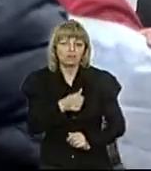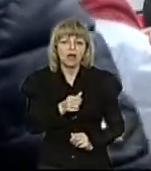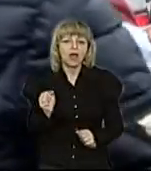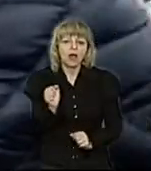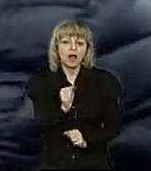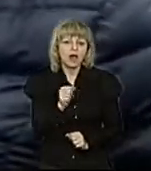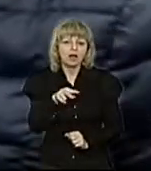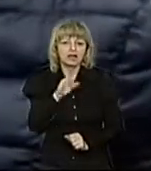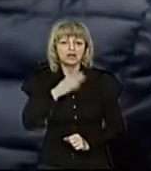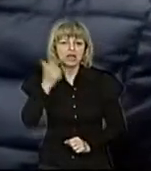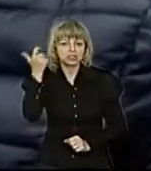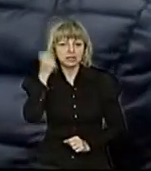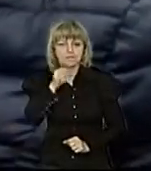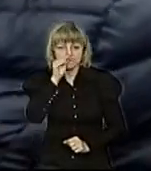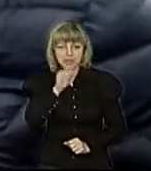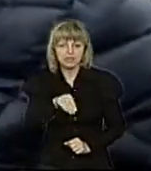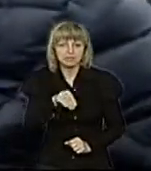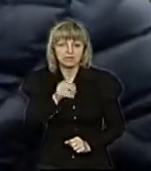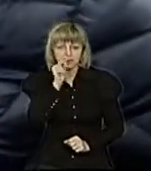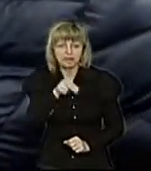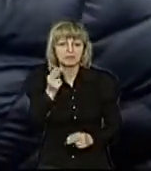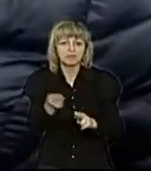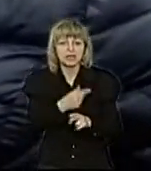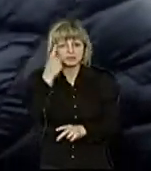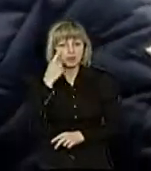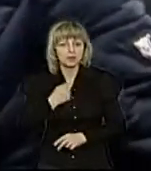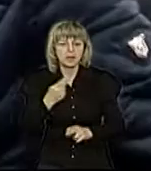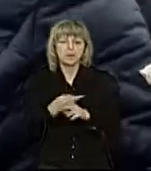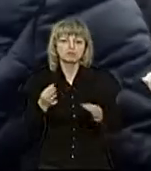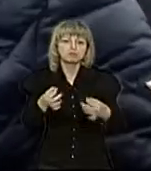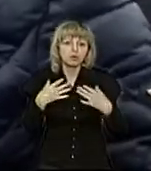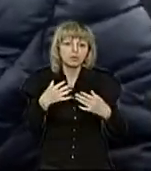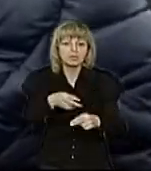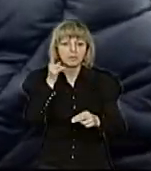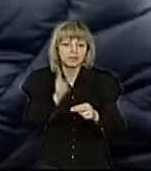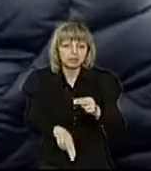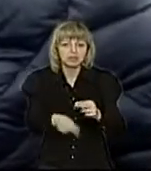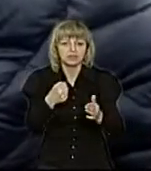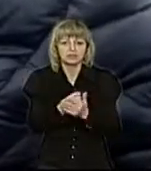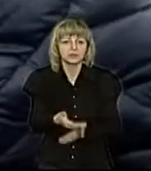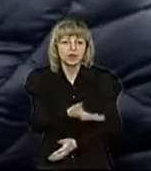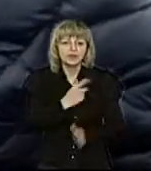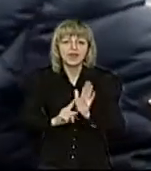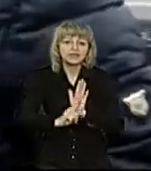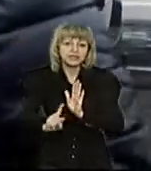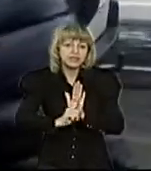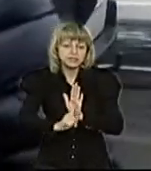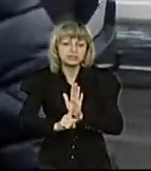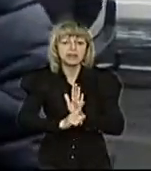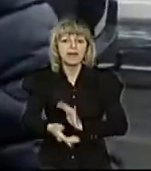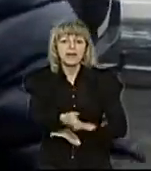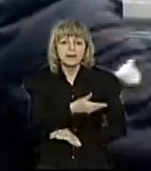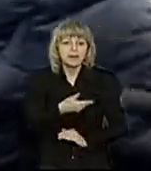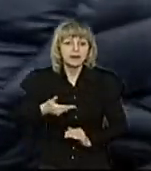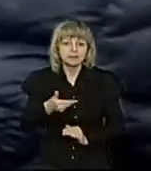але наш перевізник без попередження, без пояснень припинив до нас їздити. Але ж ми